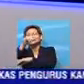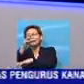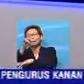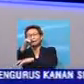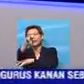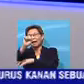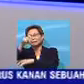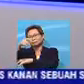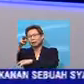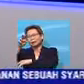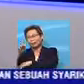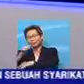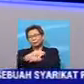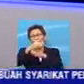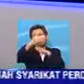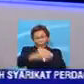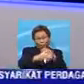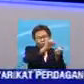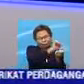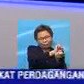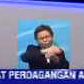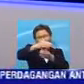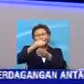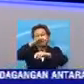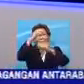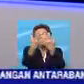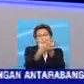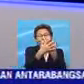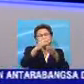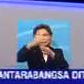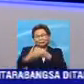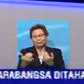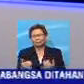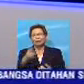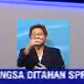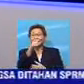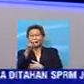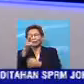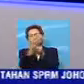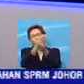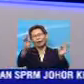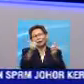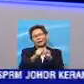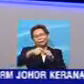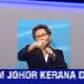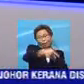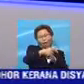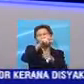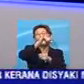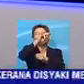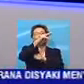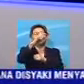sprm selepas reman ke atas mereka tamat hari ini majistrat membenarkan KSU itu dibebaskan dengan jaminan